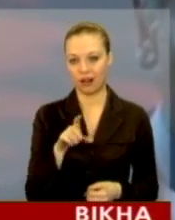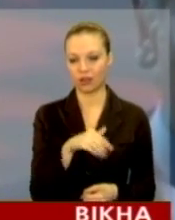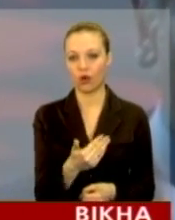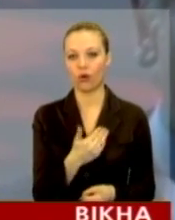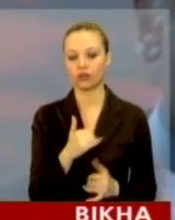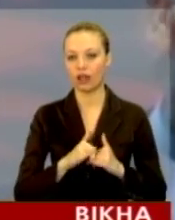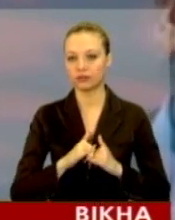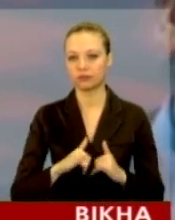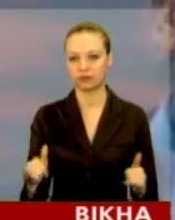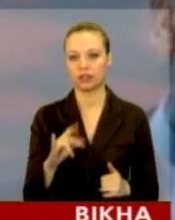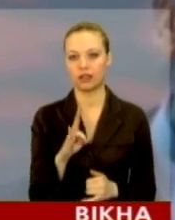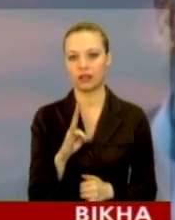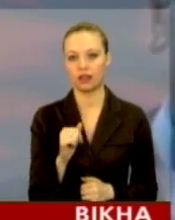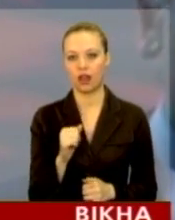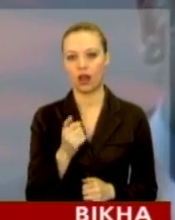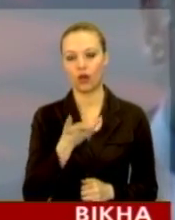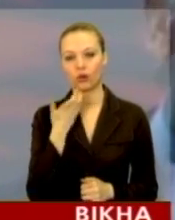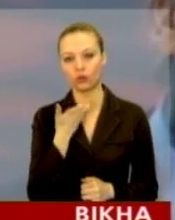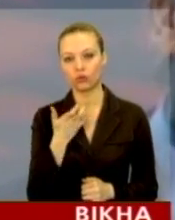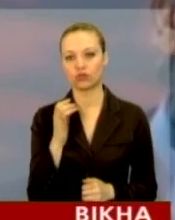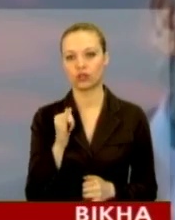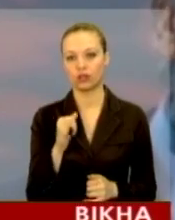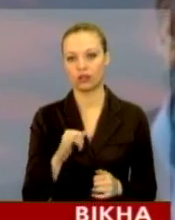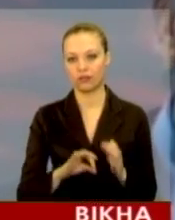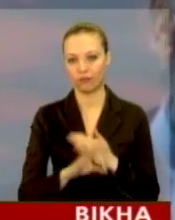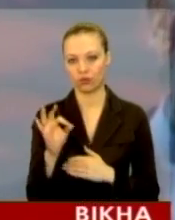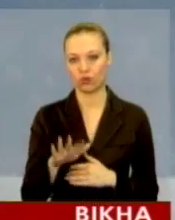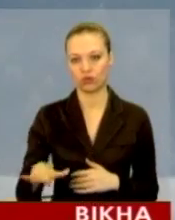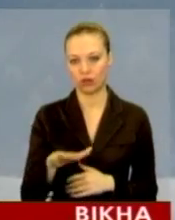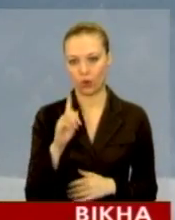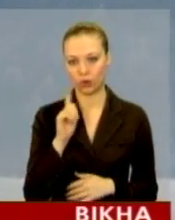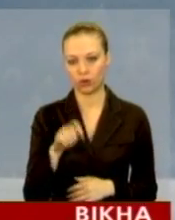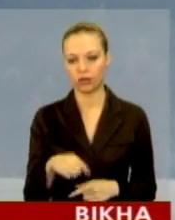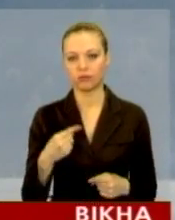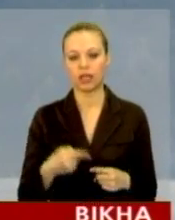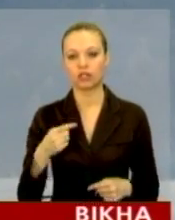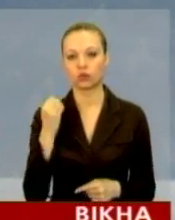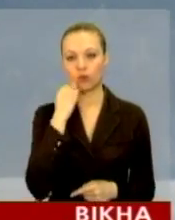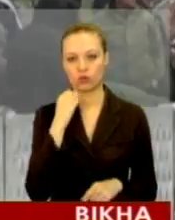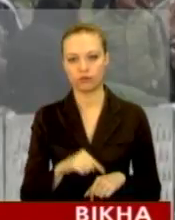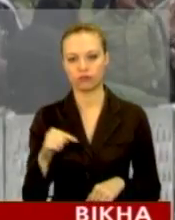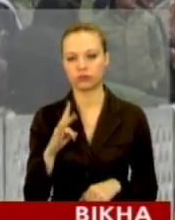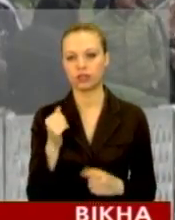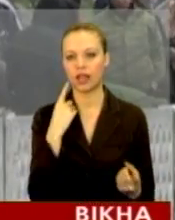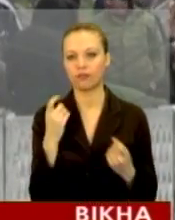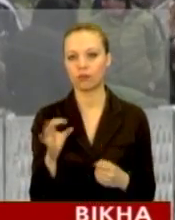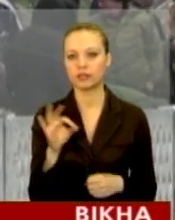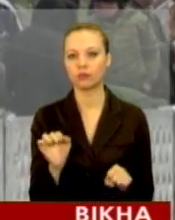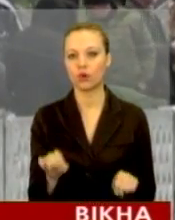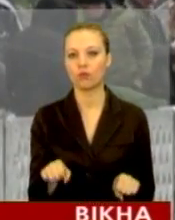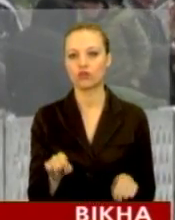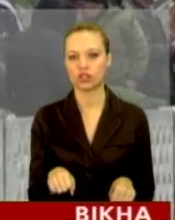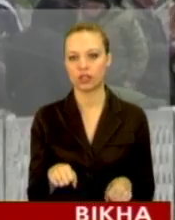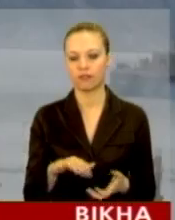пытаются распространить ее на южные и юго-восточные районы Украины. Різко Москва відреагувала і на інформацію про